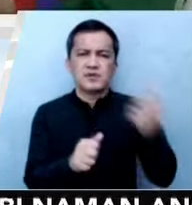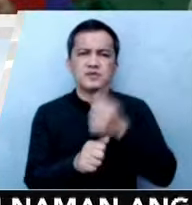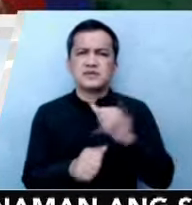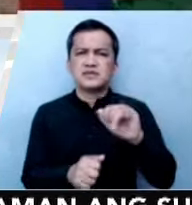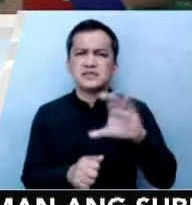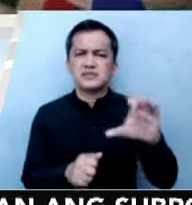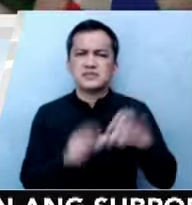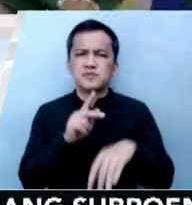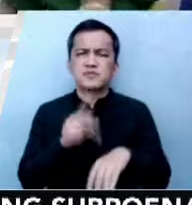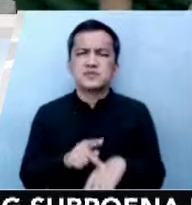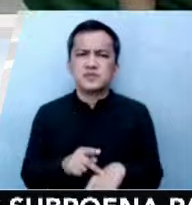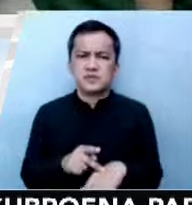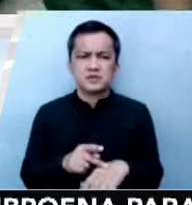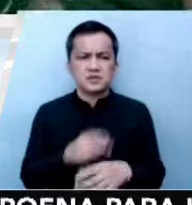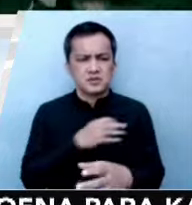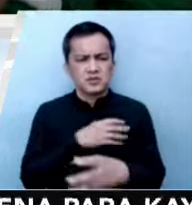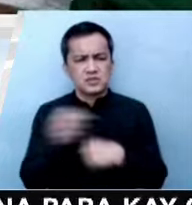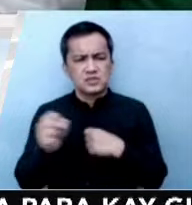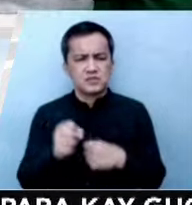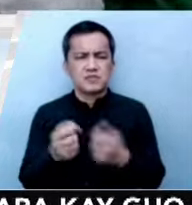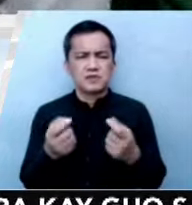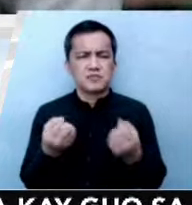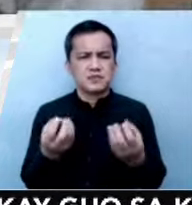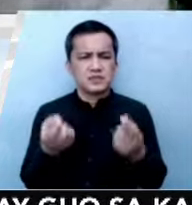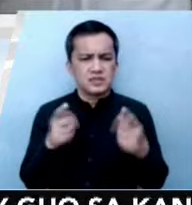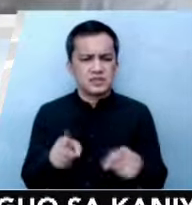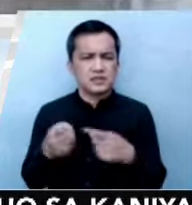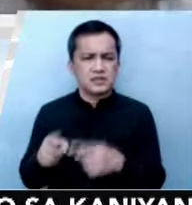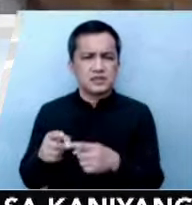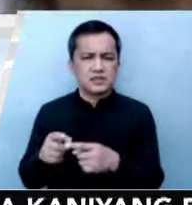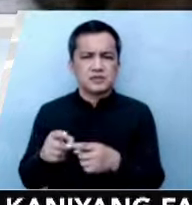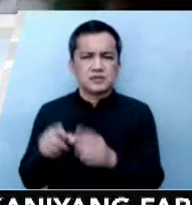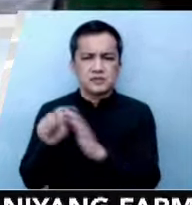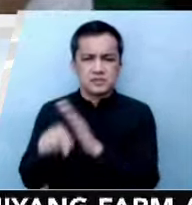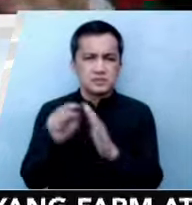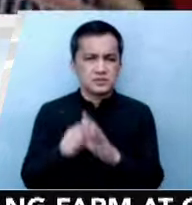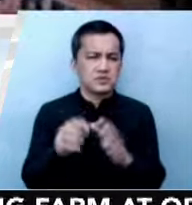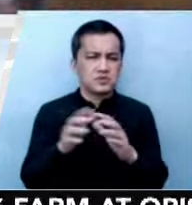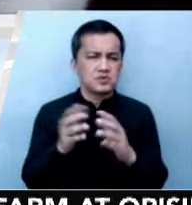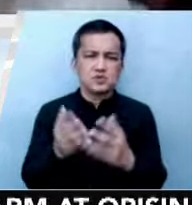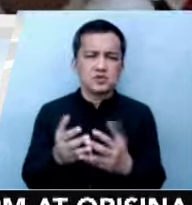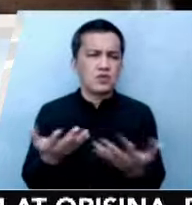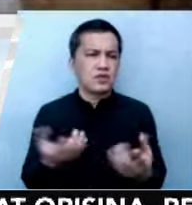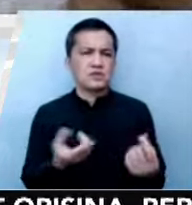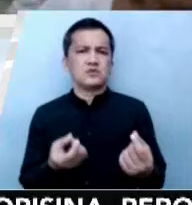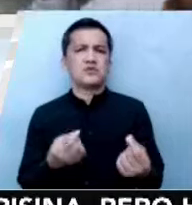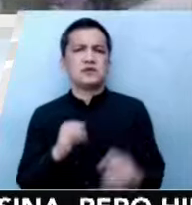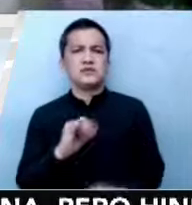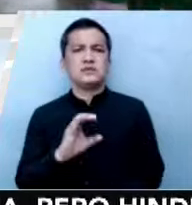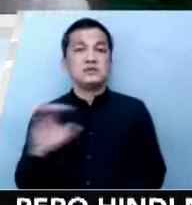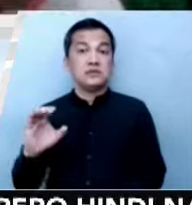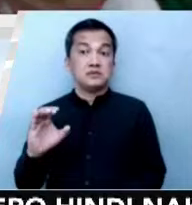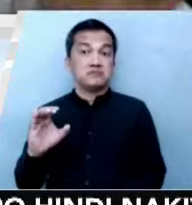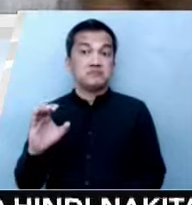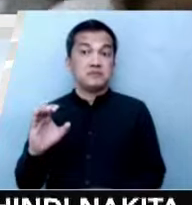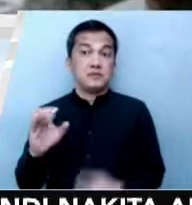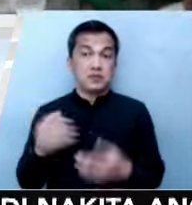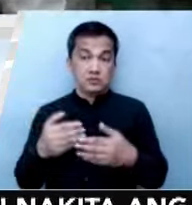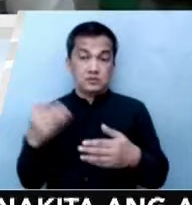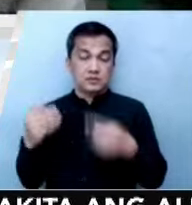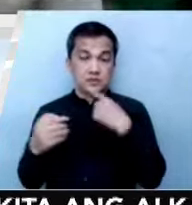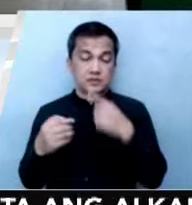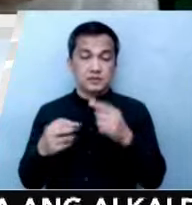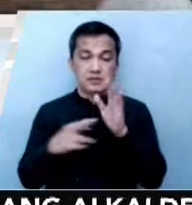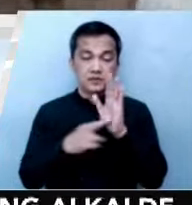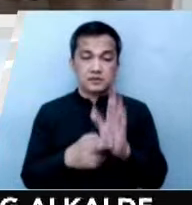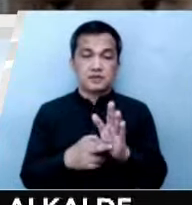niya, marami raw nangyayaring patayan sa ibang bahagi ng mundo pero wala anyang ginagawa ang ICC. Nauna nang sinabi ni Representative